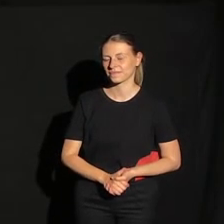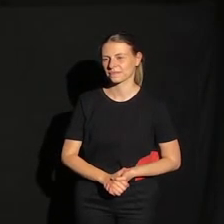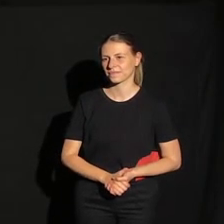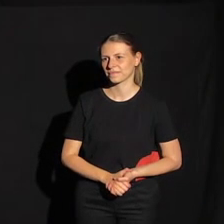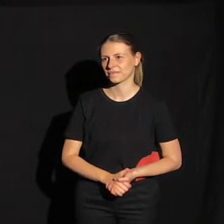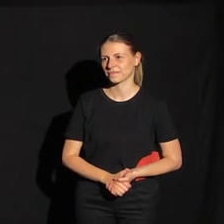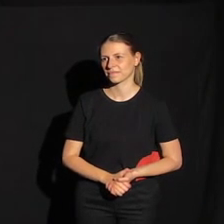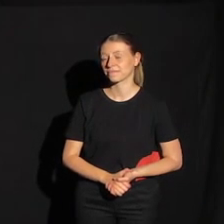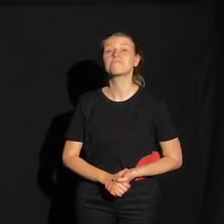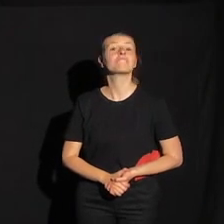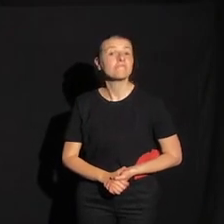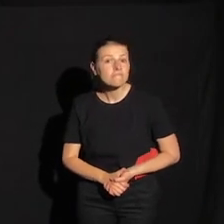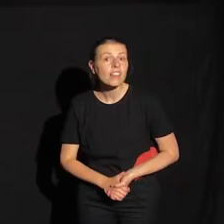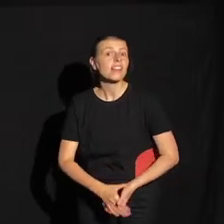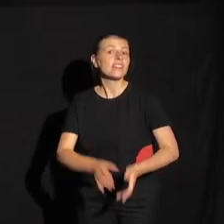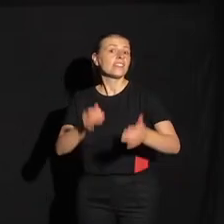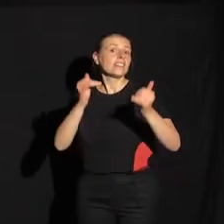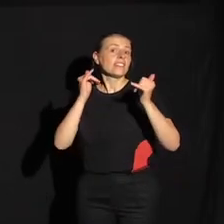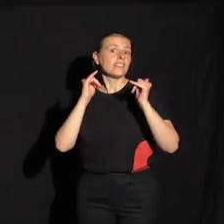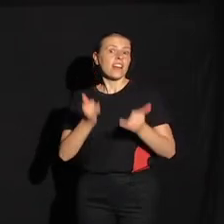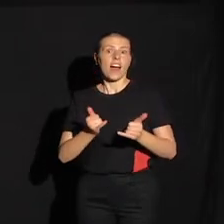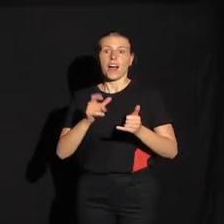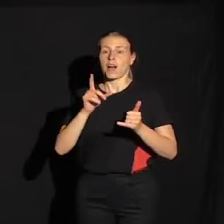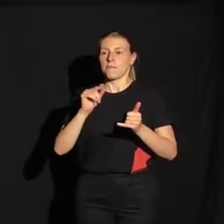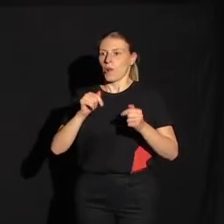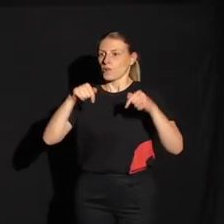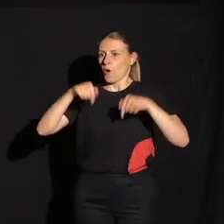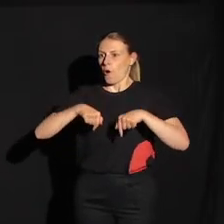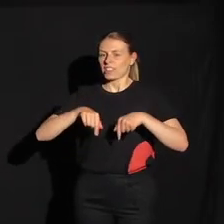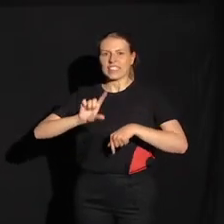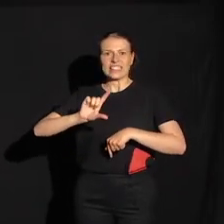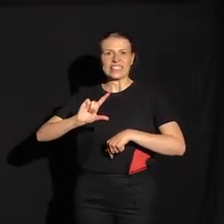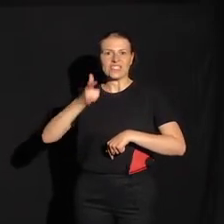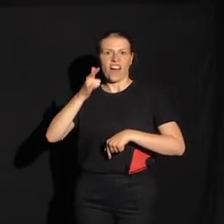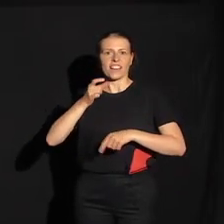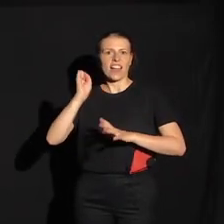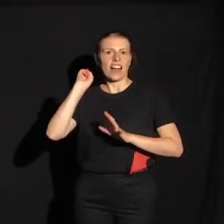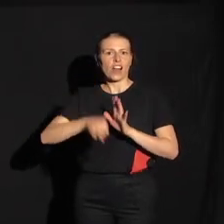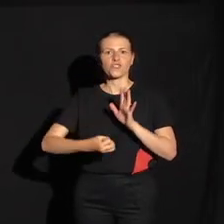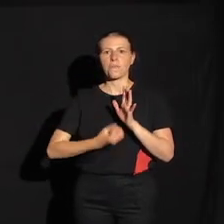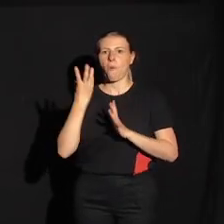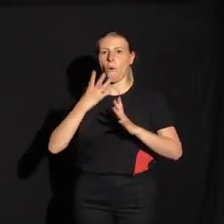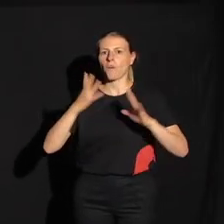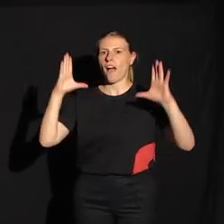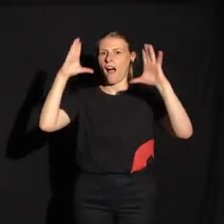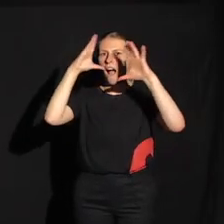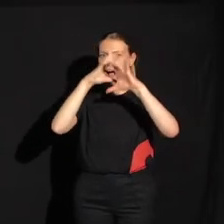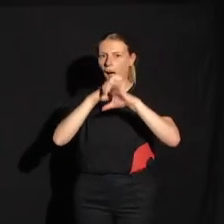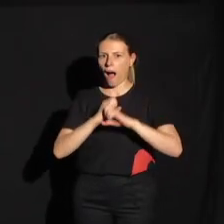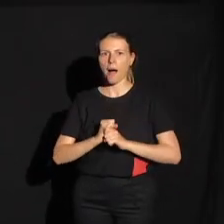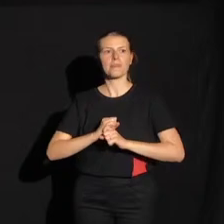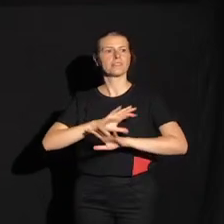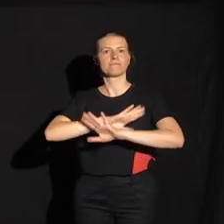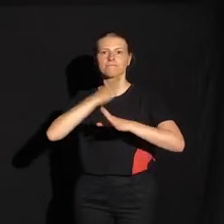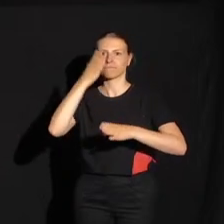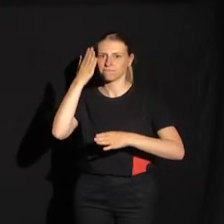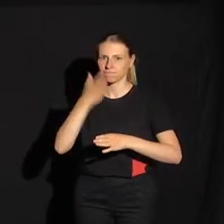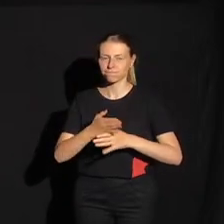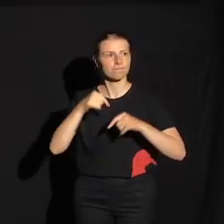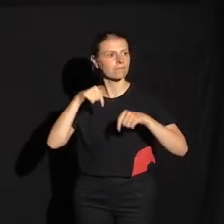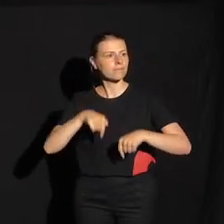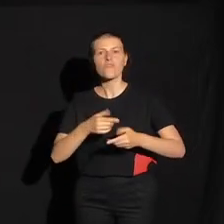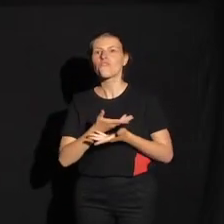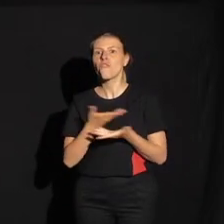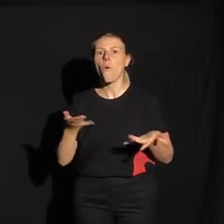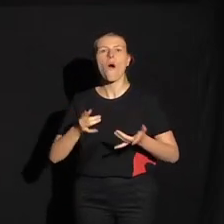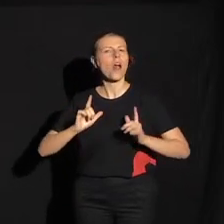Ja, und das war auch schon wieder unser zweiter Klatschmohnabend hier live aus dem Studio im Pavillon. Und wir